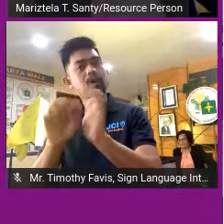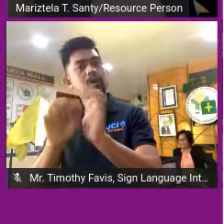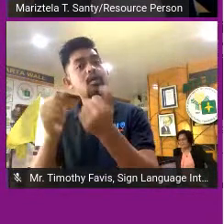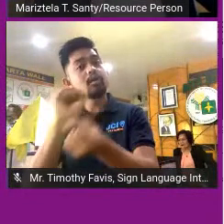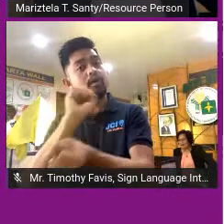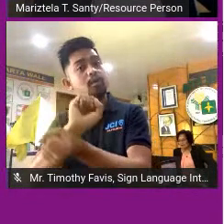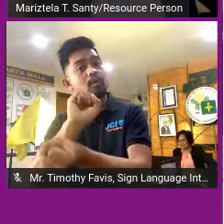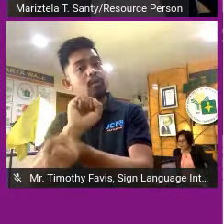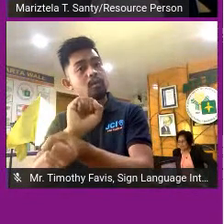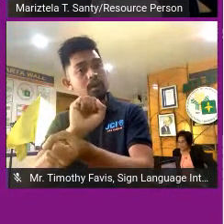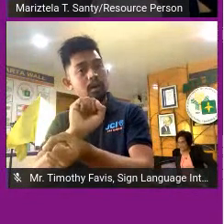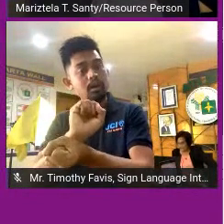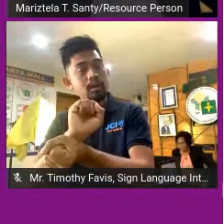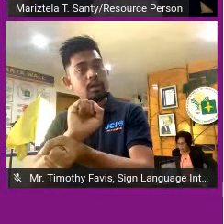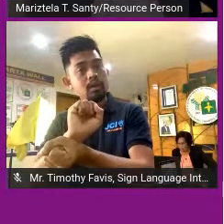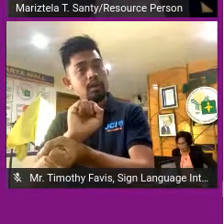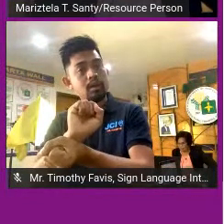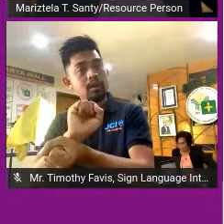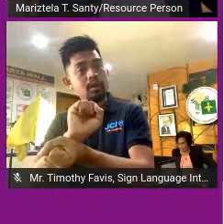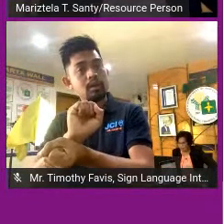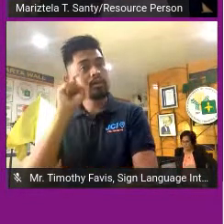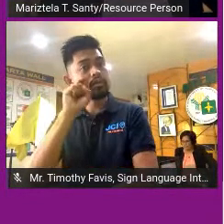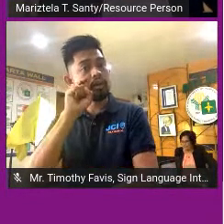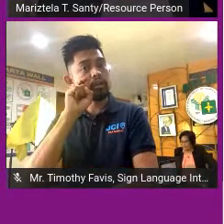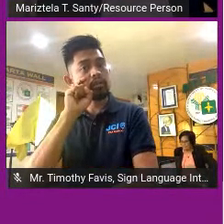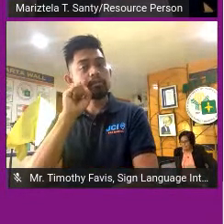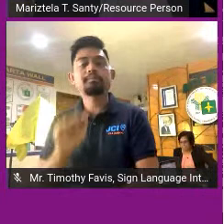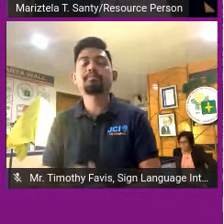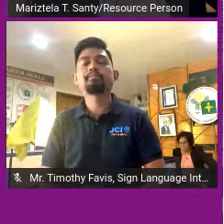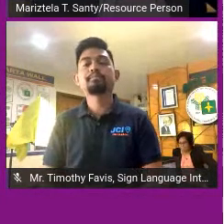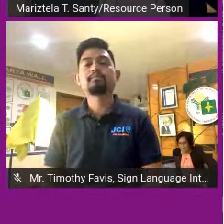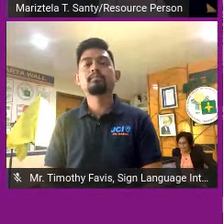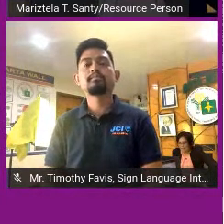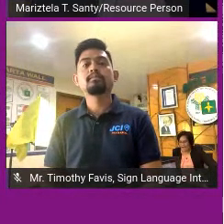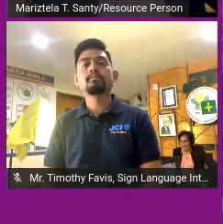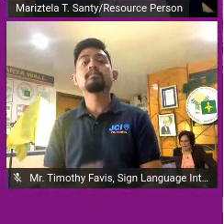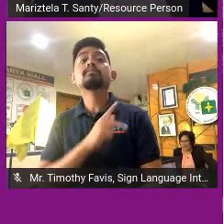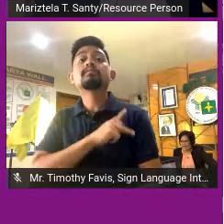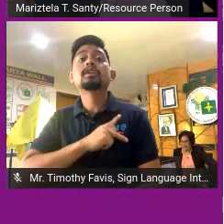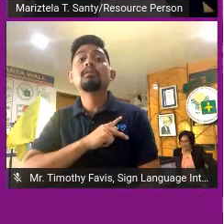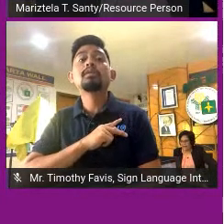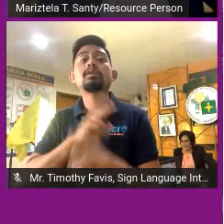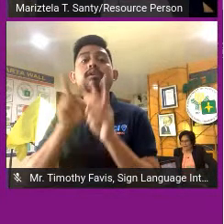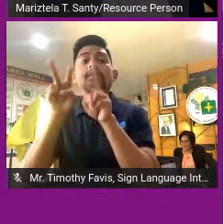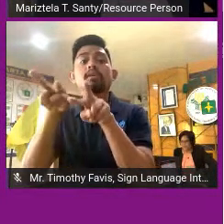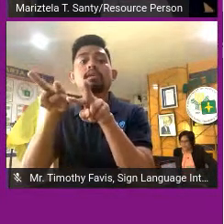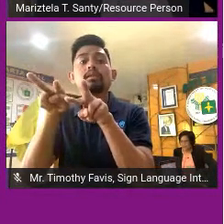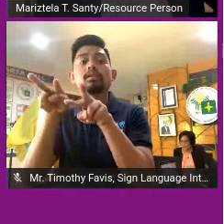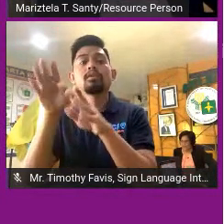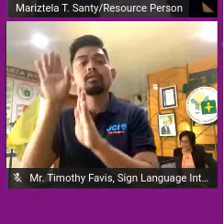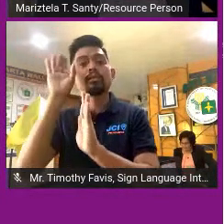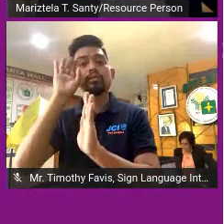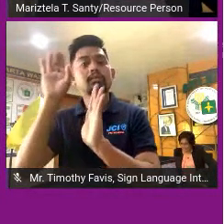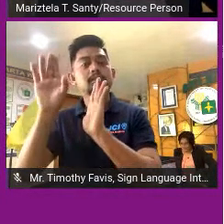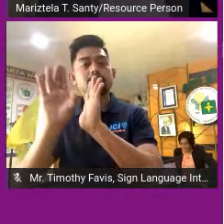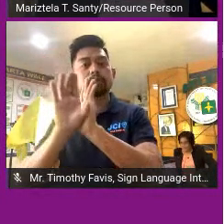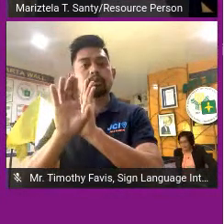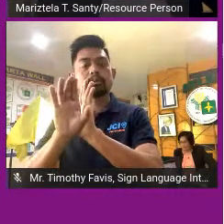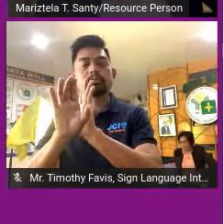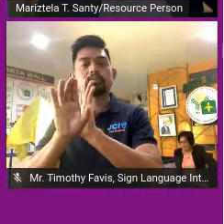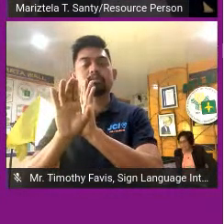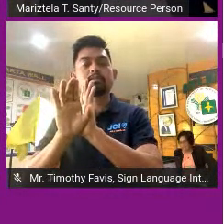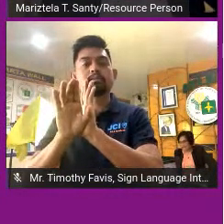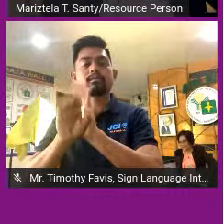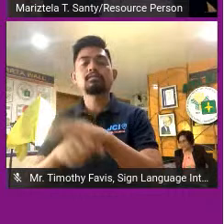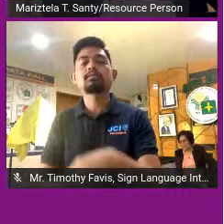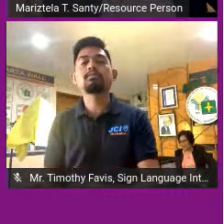XX. Ang father sex ay chromosome. Pag babae ang anak ay XX.